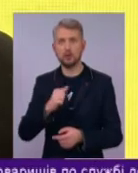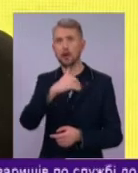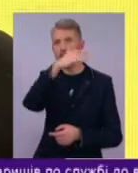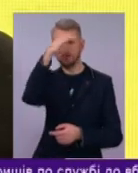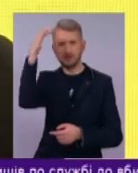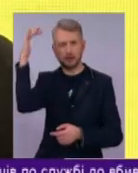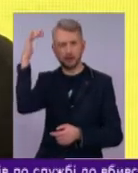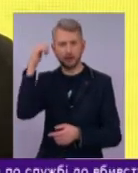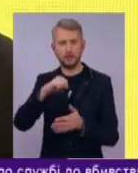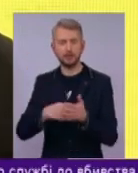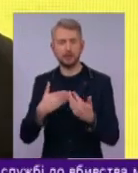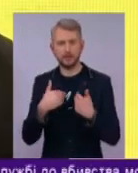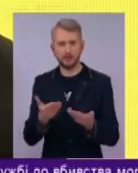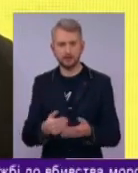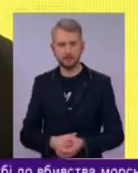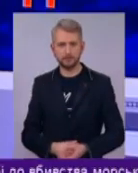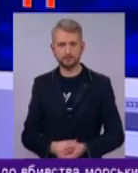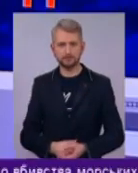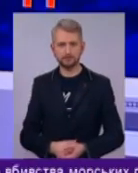небесах від нас з вами.